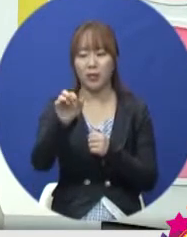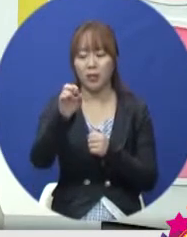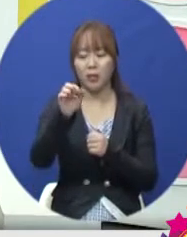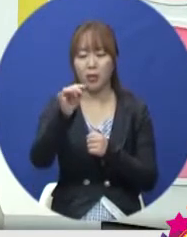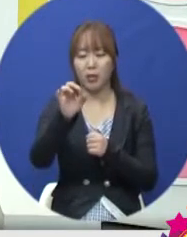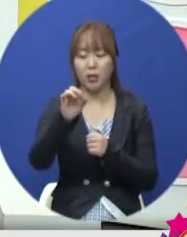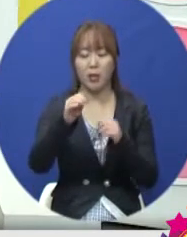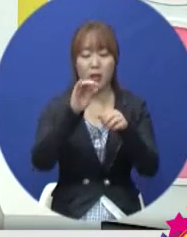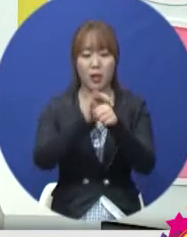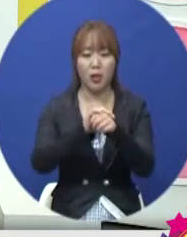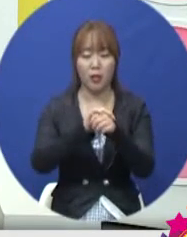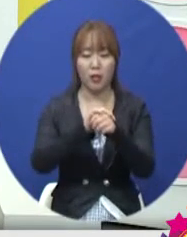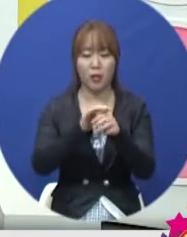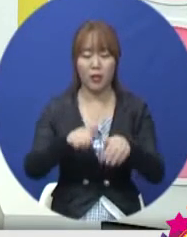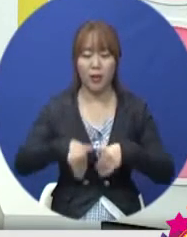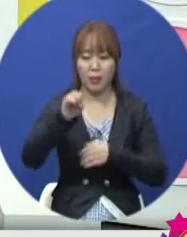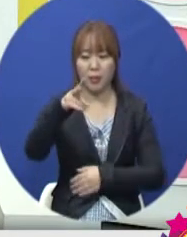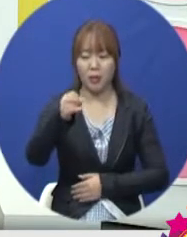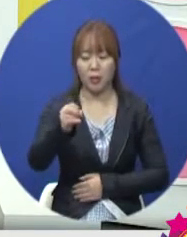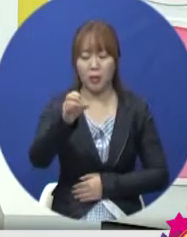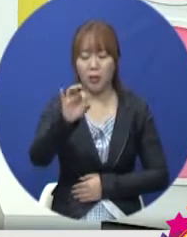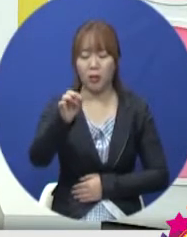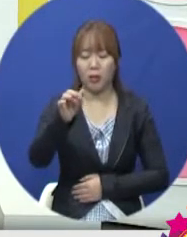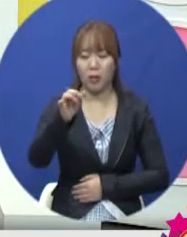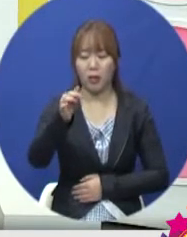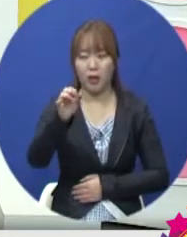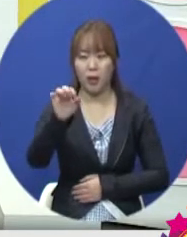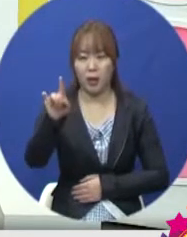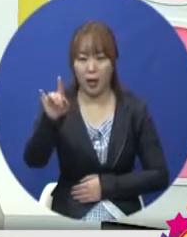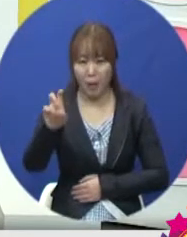전남 영암입니다. 영암의 김창호.